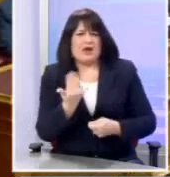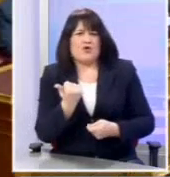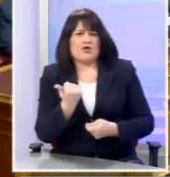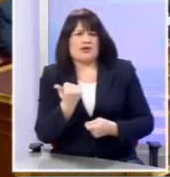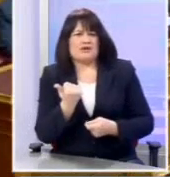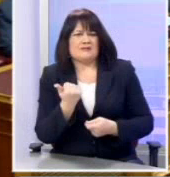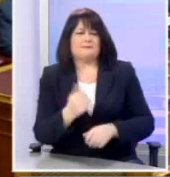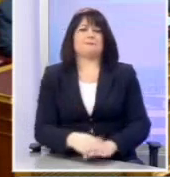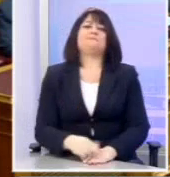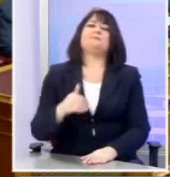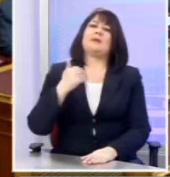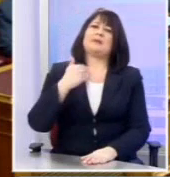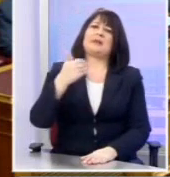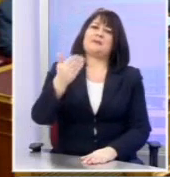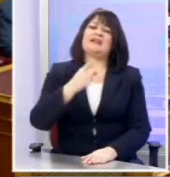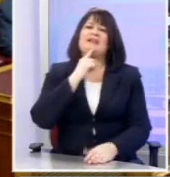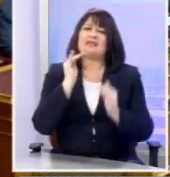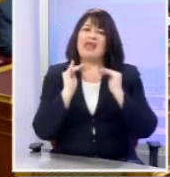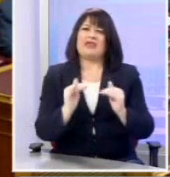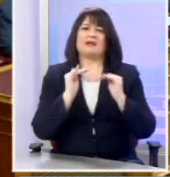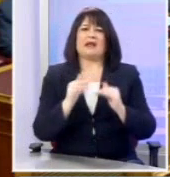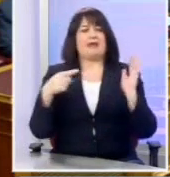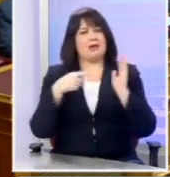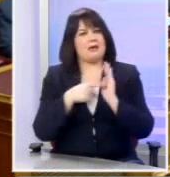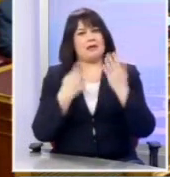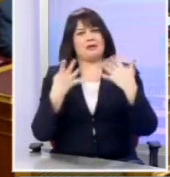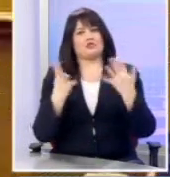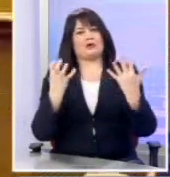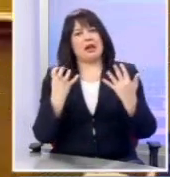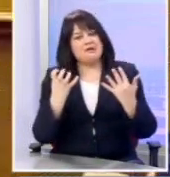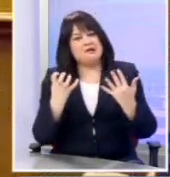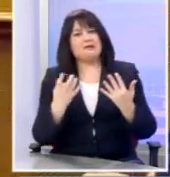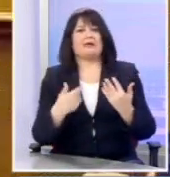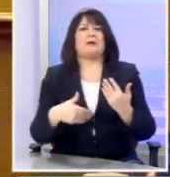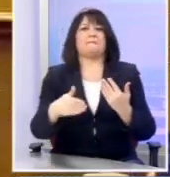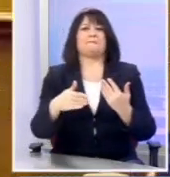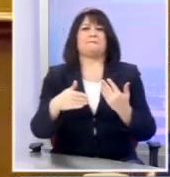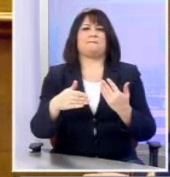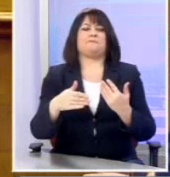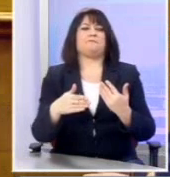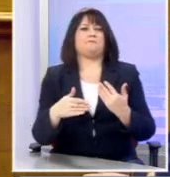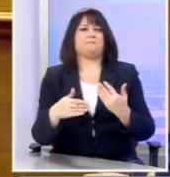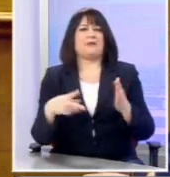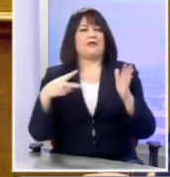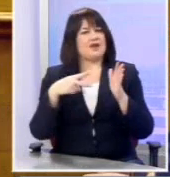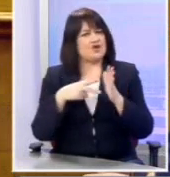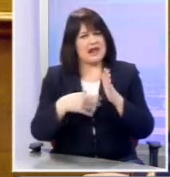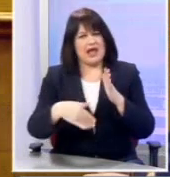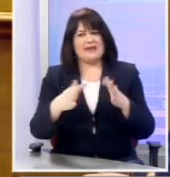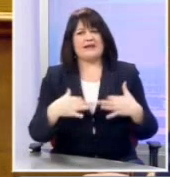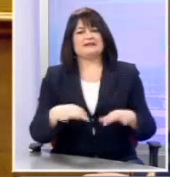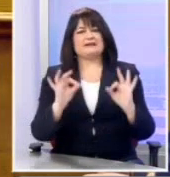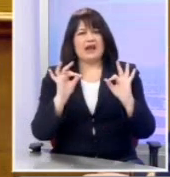Τα ίδια έγιναν και αργότερα, τη δεκαετία του 90, την πρώτη δεκαετία του 2000, με